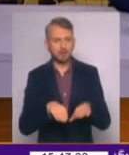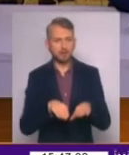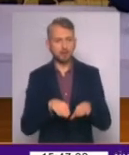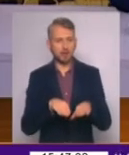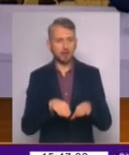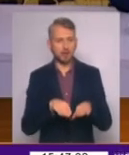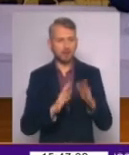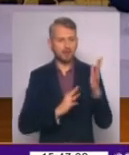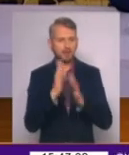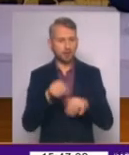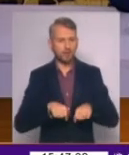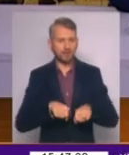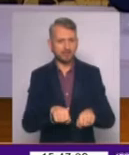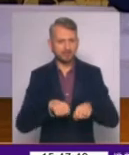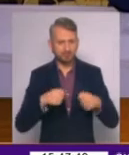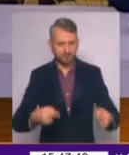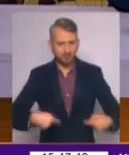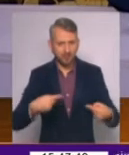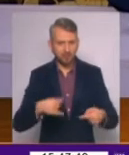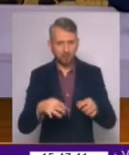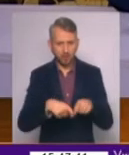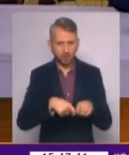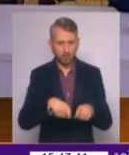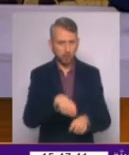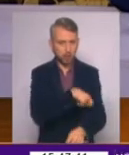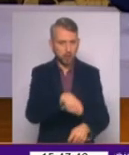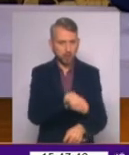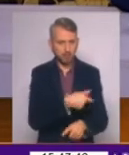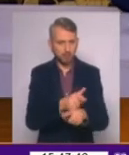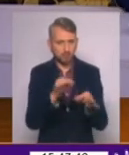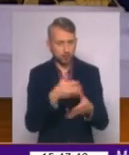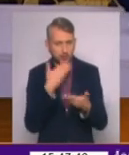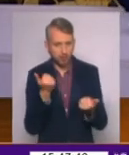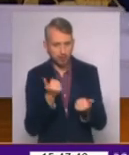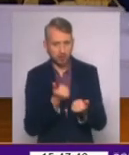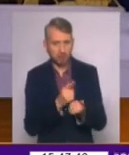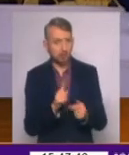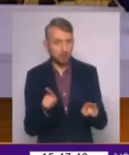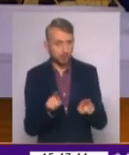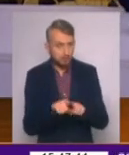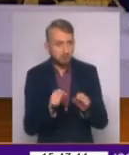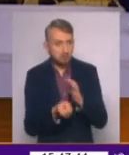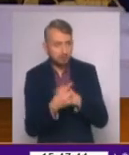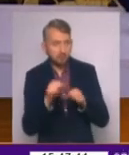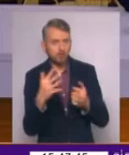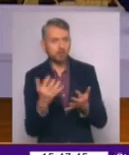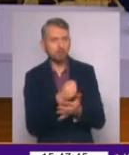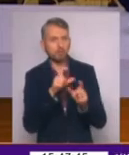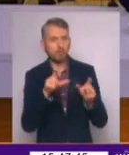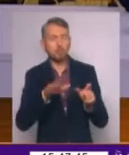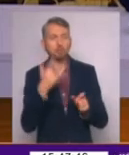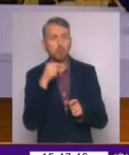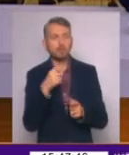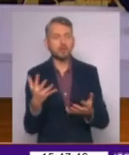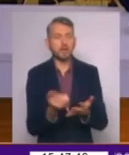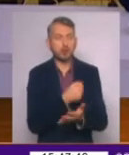і рулетка, і більш нічого нема. Нормально, що так можуть, виявляється, компанії вигравати. Потім, коли вони виграють